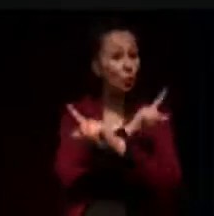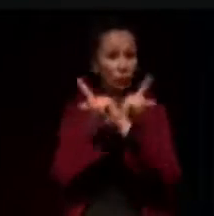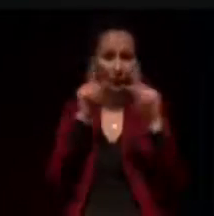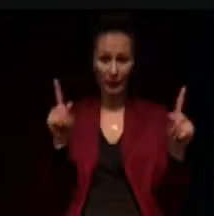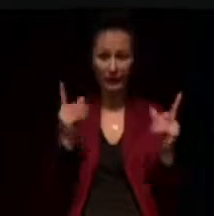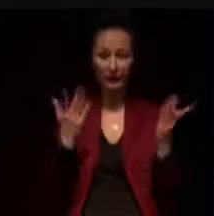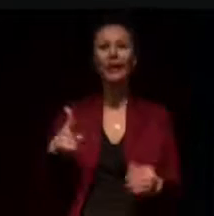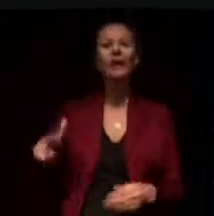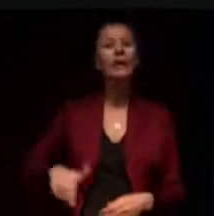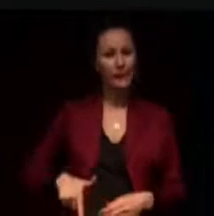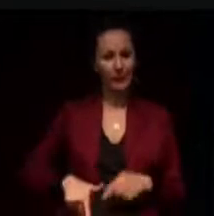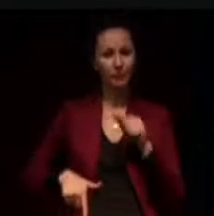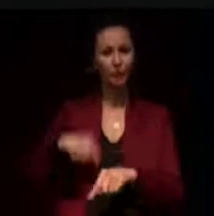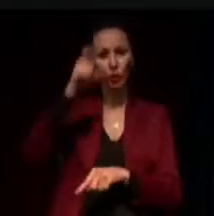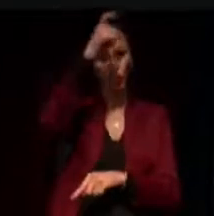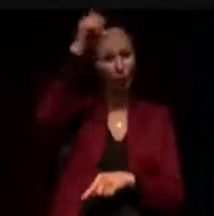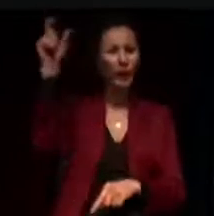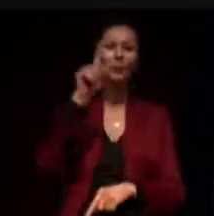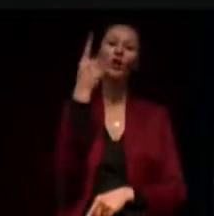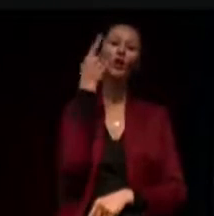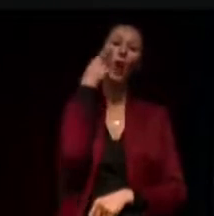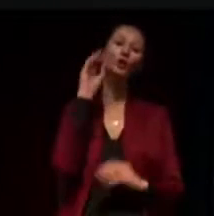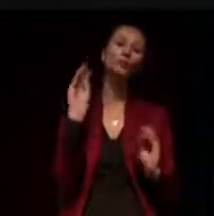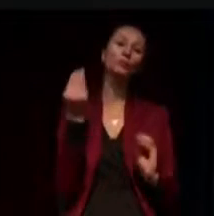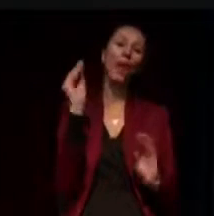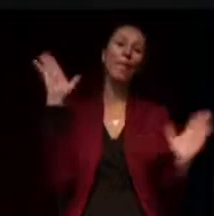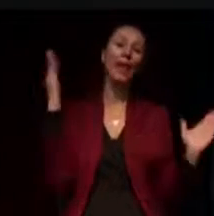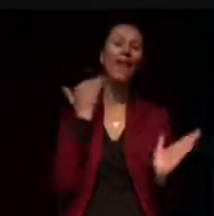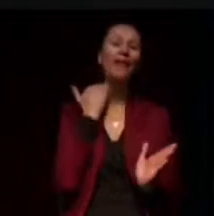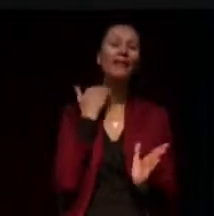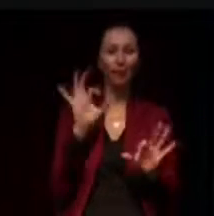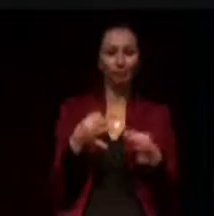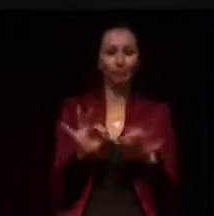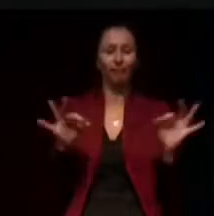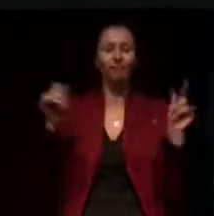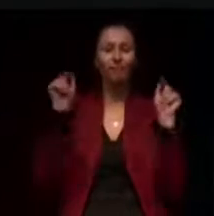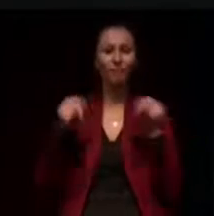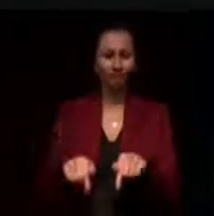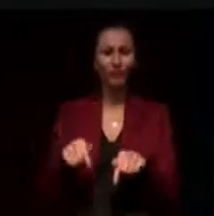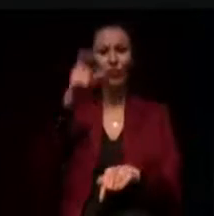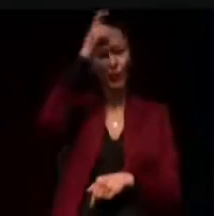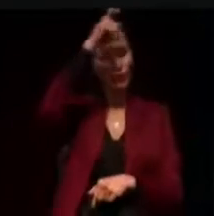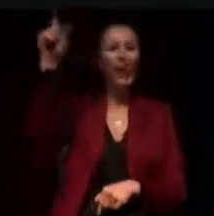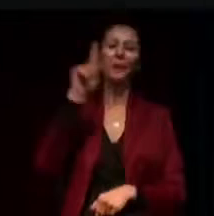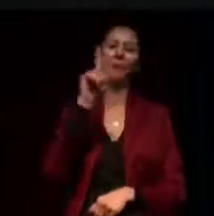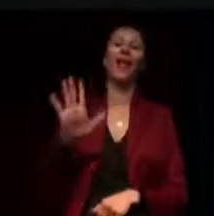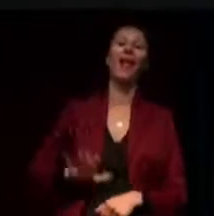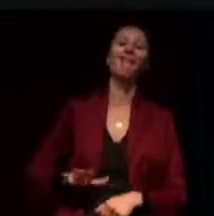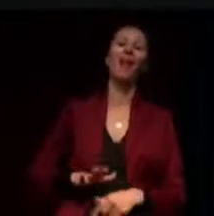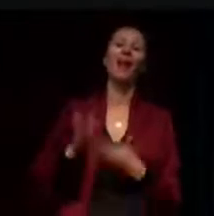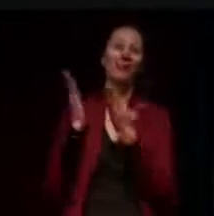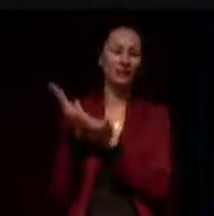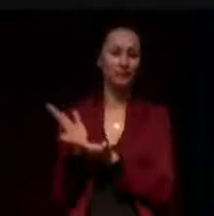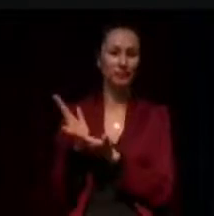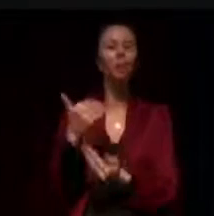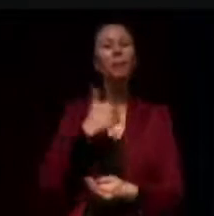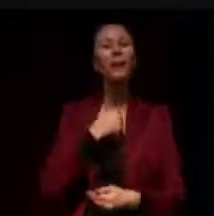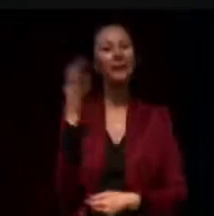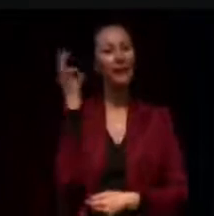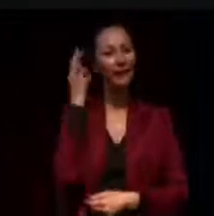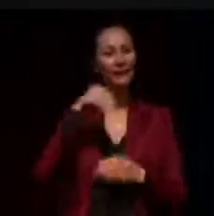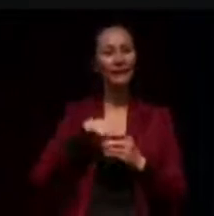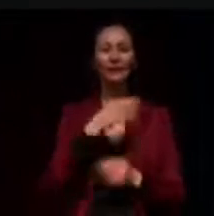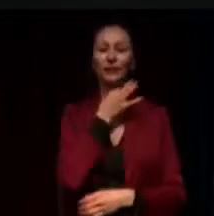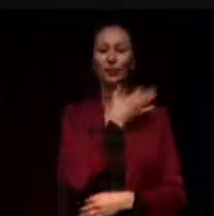ki İzmir Türkiye'nin bir göz bebeği, Ege'nin inci kenti, o da Türkiye'nin bir evladı. Beni dinlediğiniz